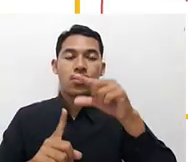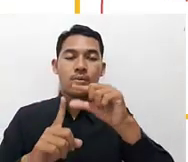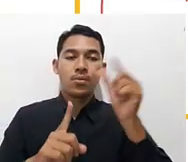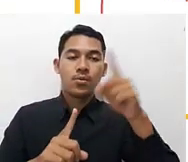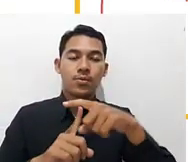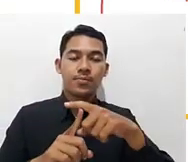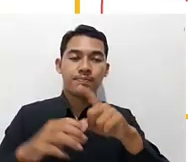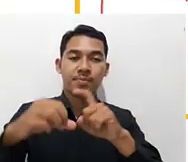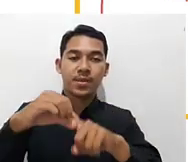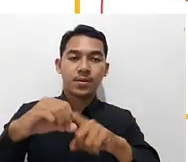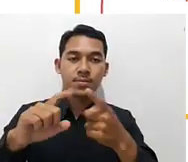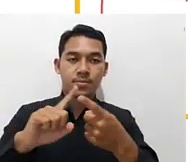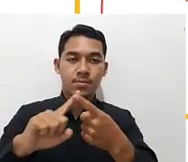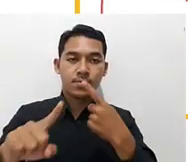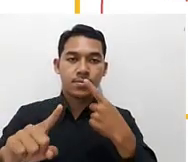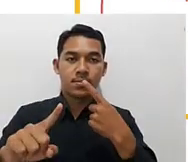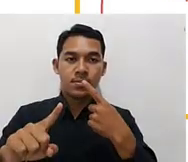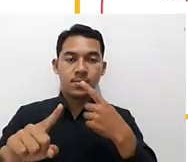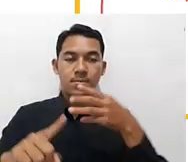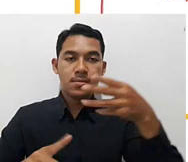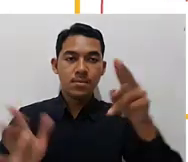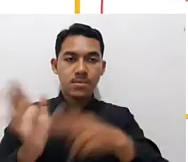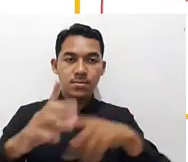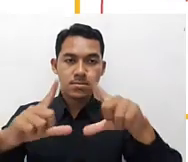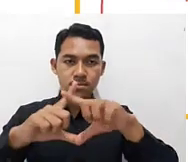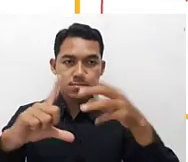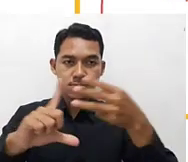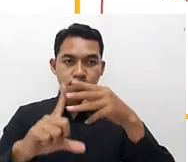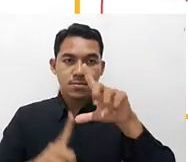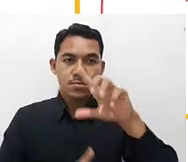ditentukan dari enable clock-nya gitu ya. Dan